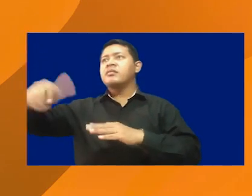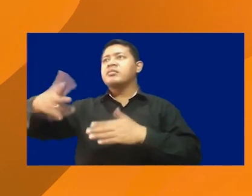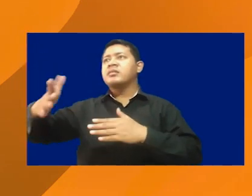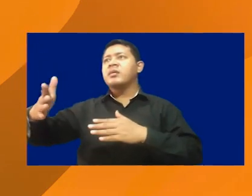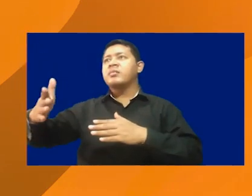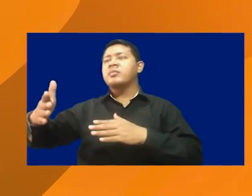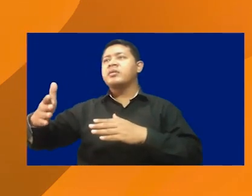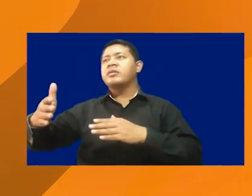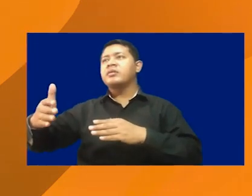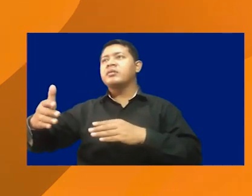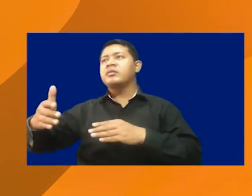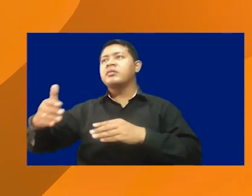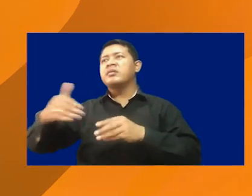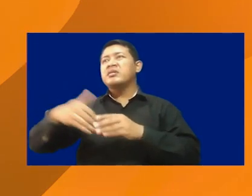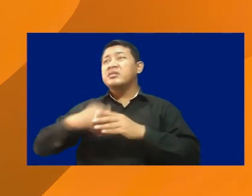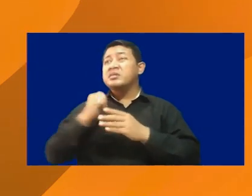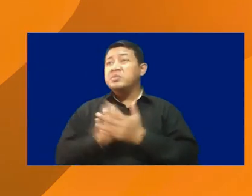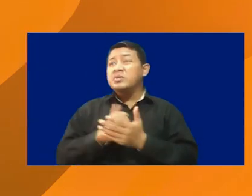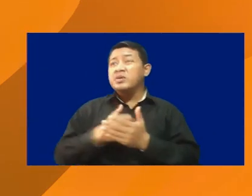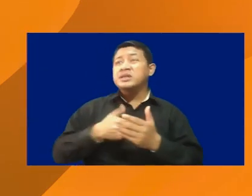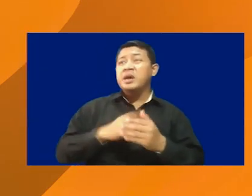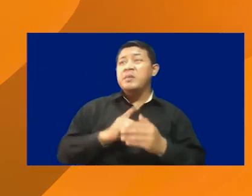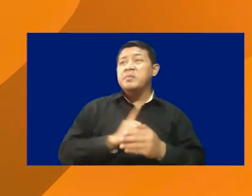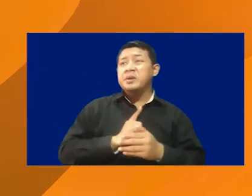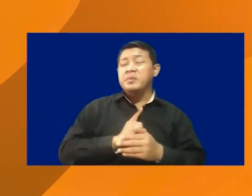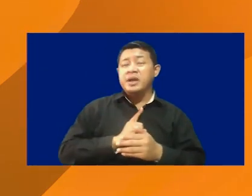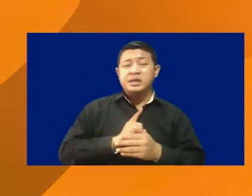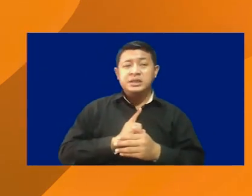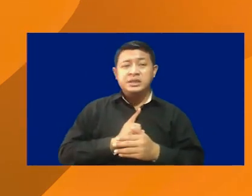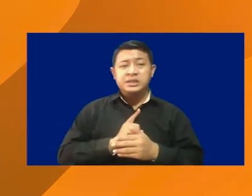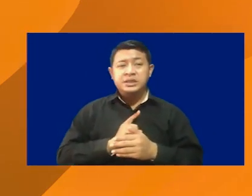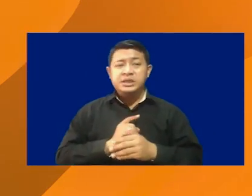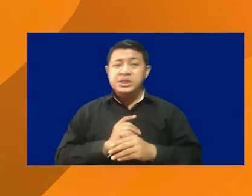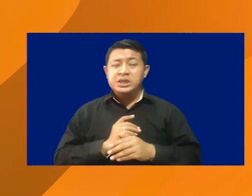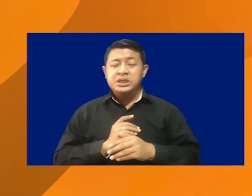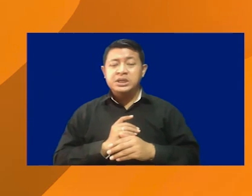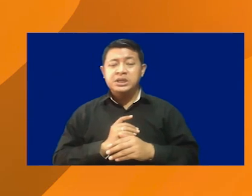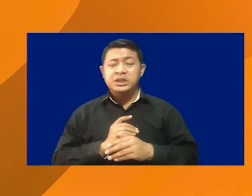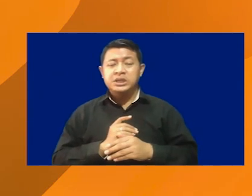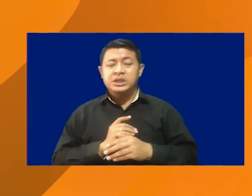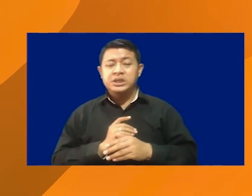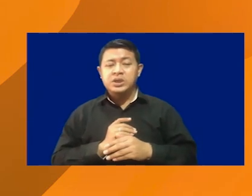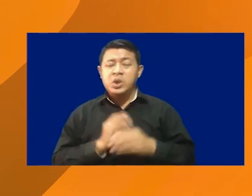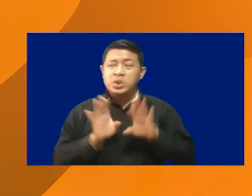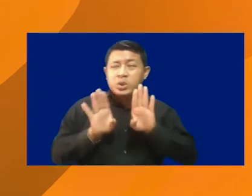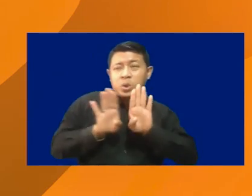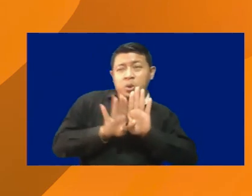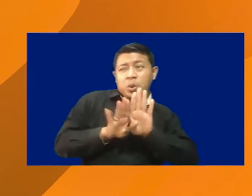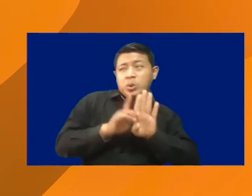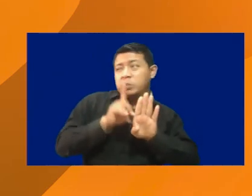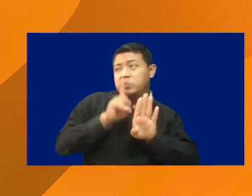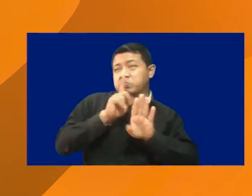teladan. Namun sesungguhnya, di luar itu, saya adalah pribadi menjadi semakin